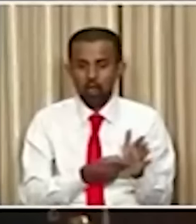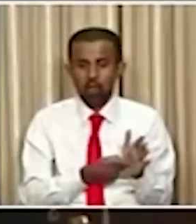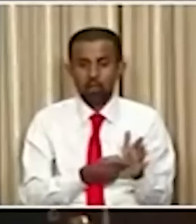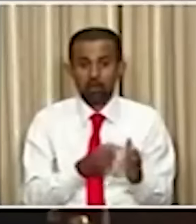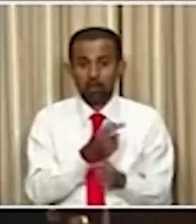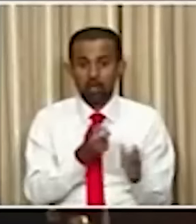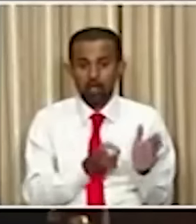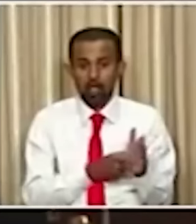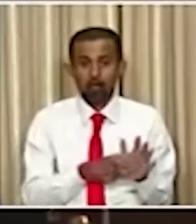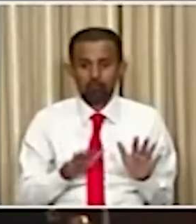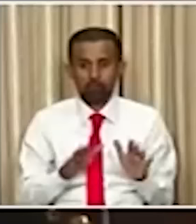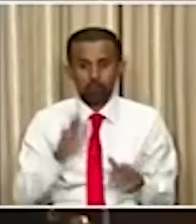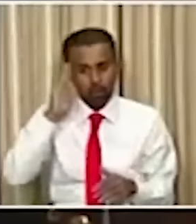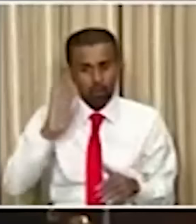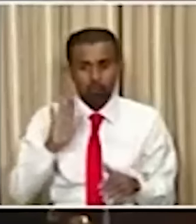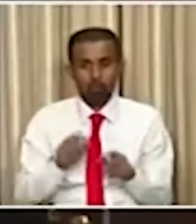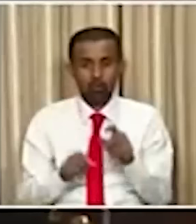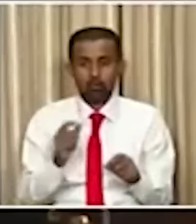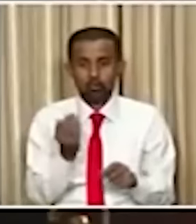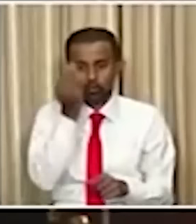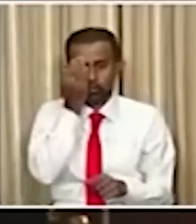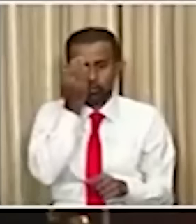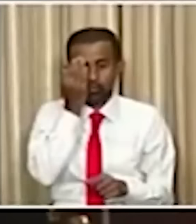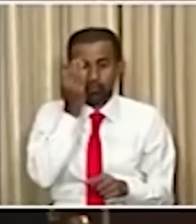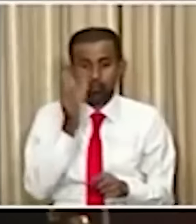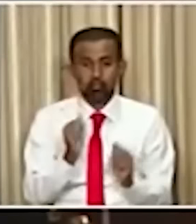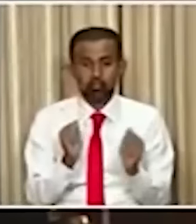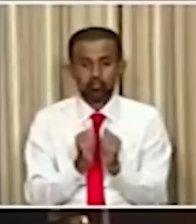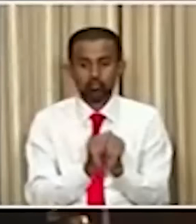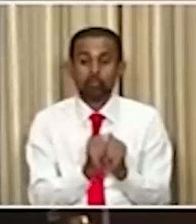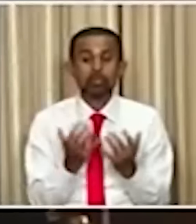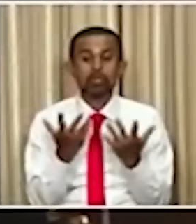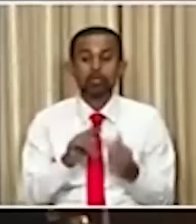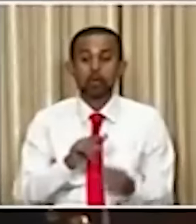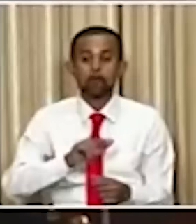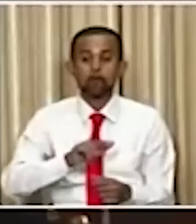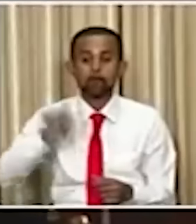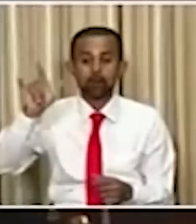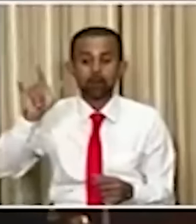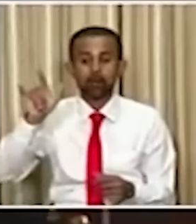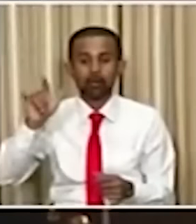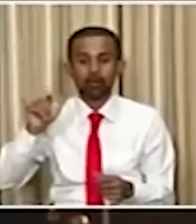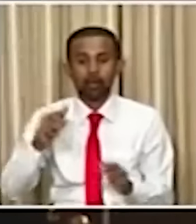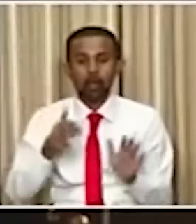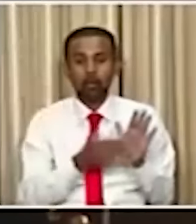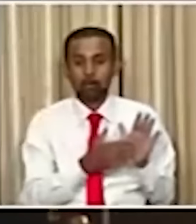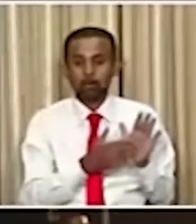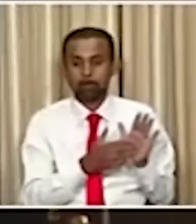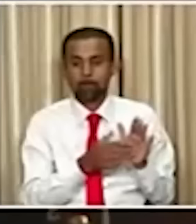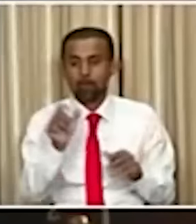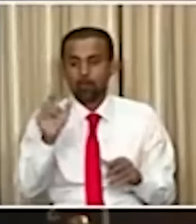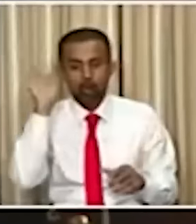ගාල්ලේ පිටරක් පදිංචිලා ඉන්න මිනිස්සු ඊශ්‍රායලයේ ඒ රැකියාවට කීයක් ගියාද කියලා අපි මනුෂ්‍ය දානකරගෙන්